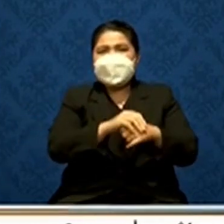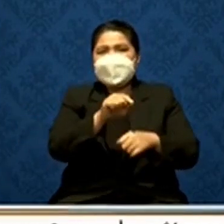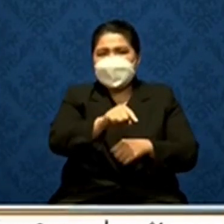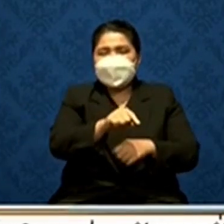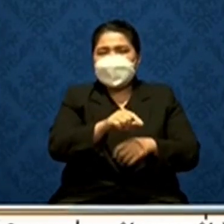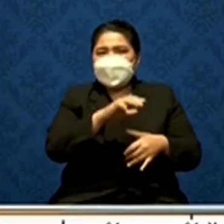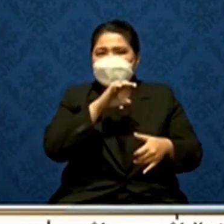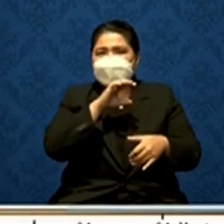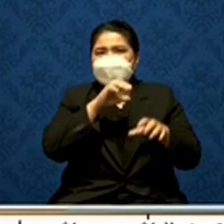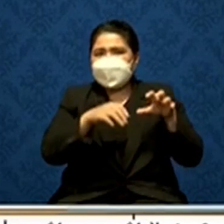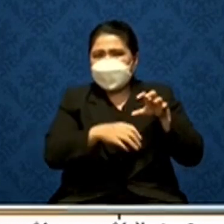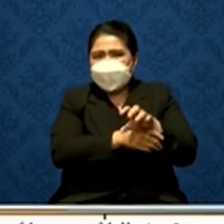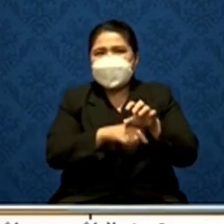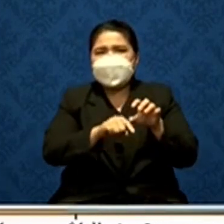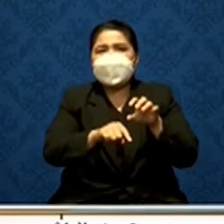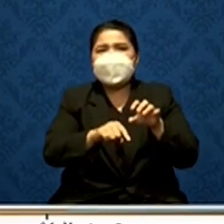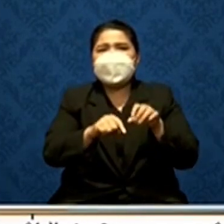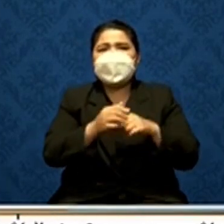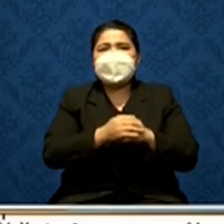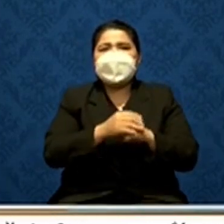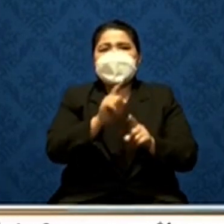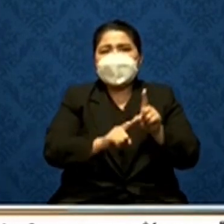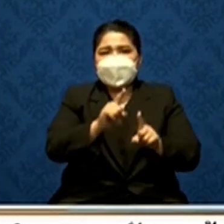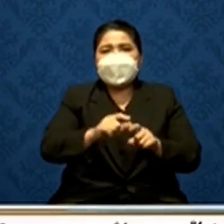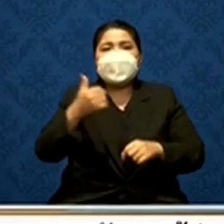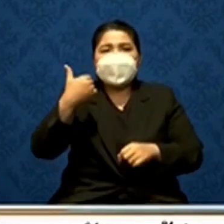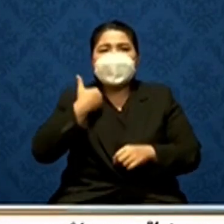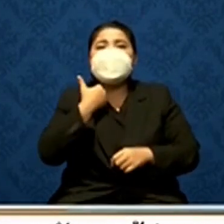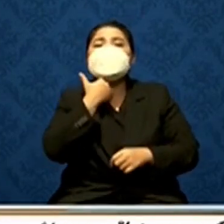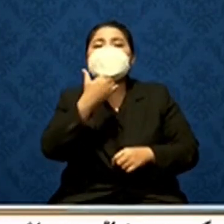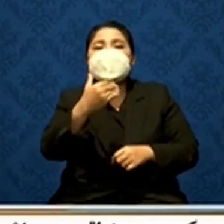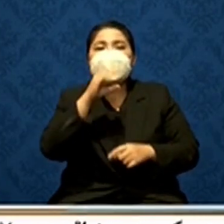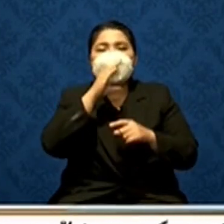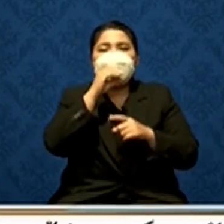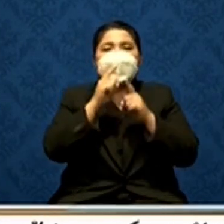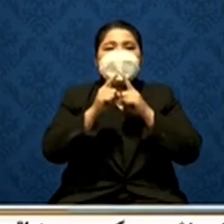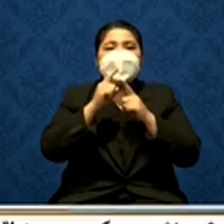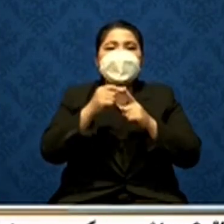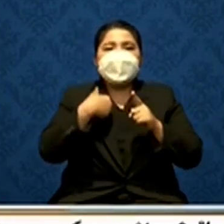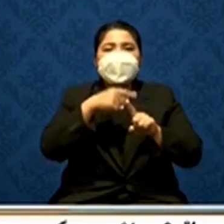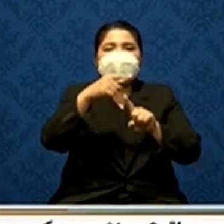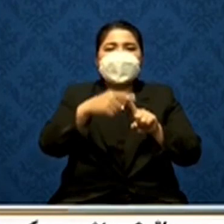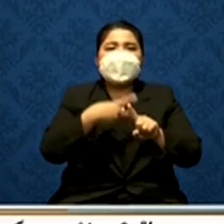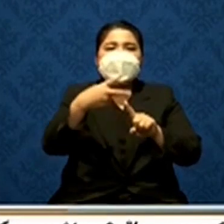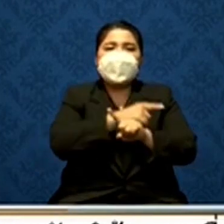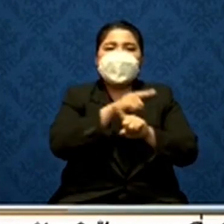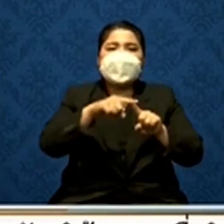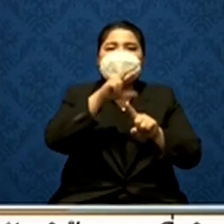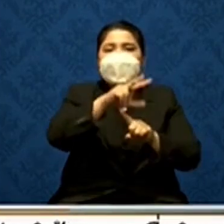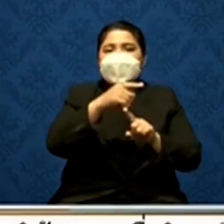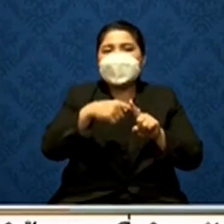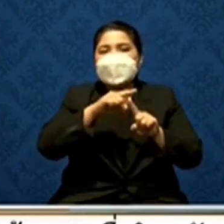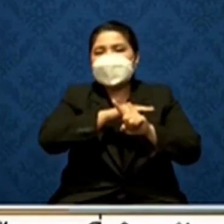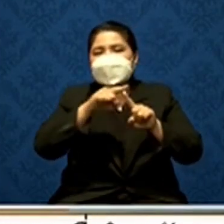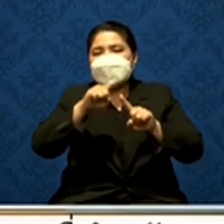ูล้อfilmจริงครัมคิเสียงข้มูลการสนธนาการโไปตั้งแต่วันที่สองเดือนสามวัที่นึ เรือน